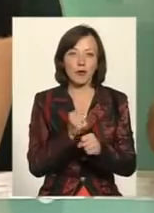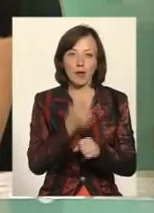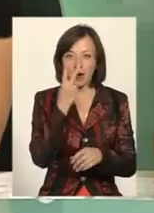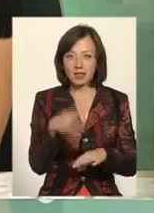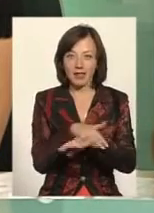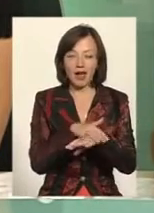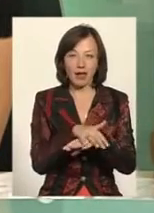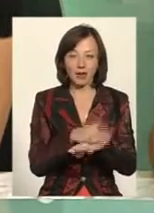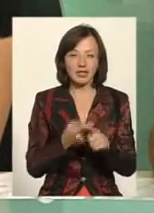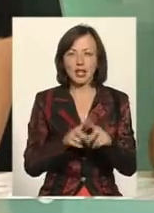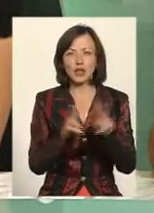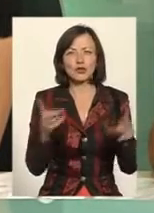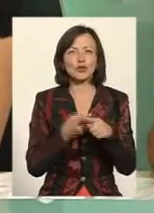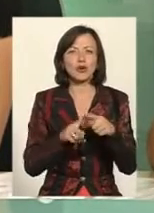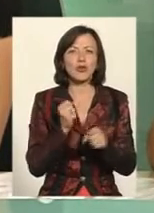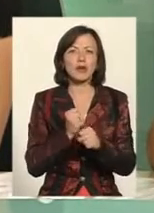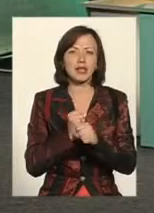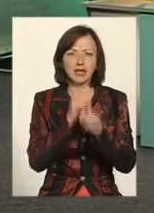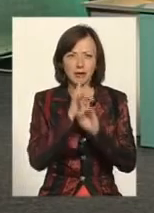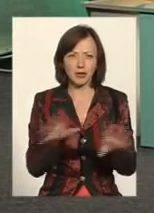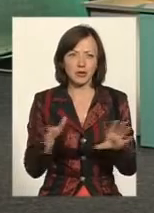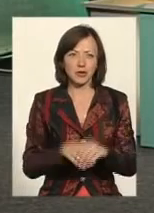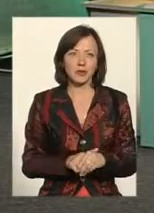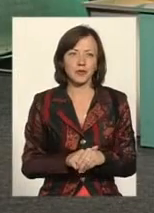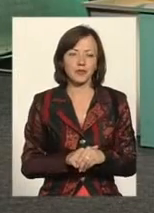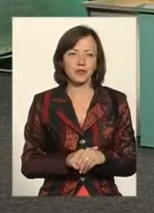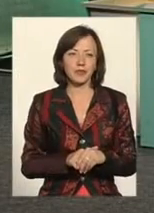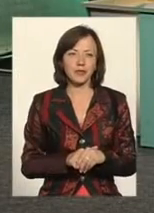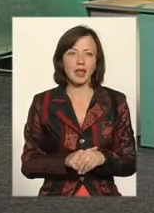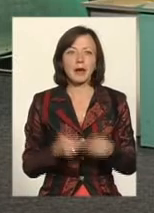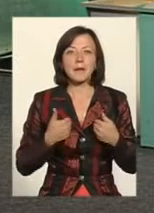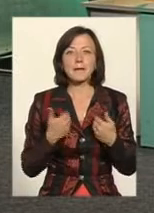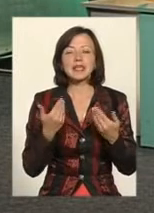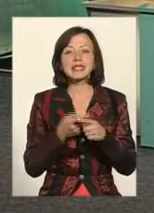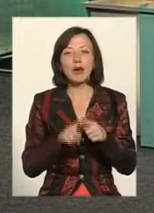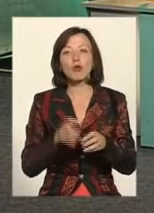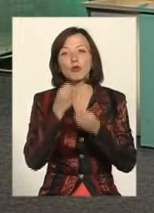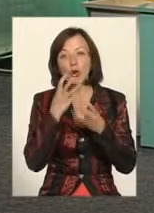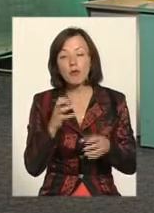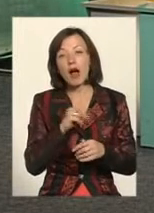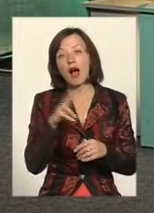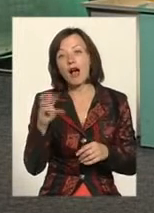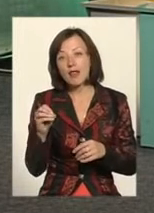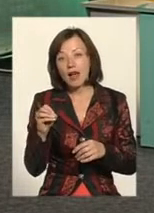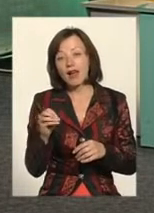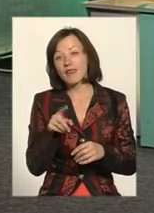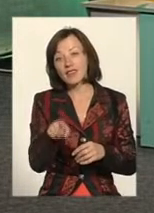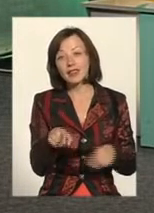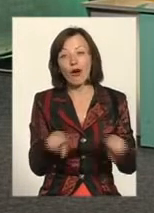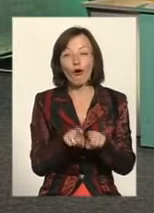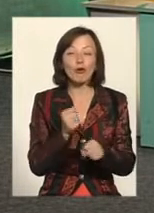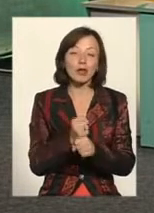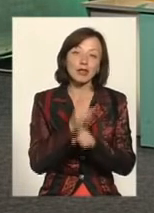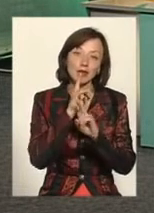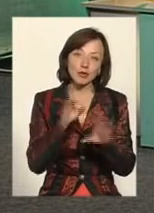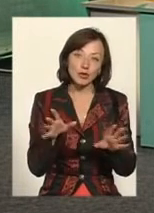що це Гречкосій, що ніхто цього робити і білить не бордюри, і щіпає траву. Ми це знаємо, що це було б добре, але траву він щіпати не буде. Ну якось